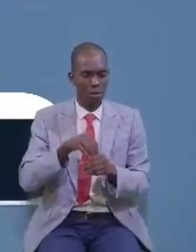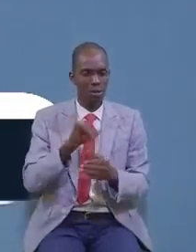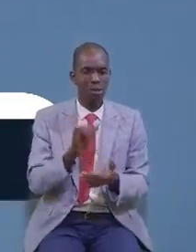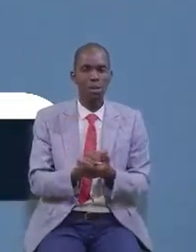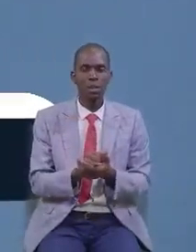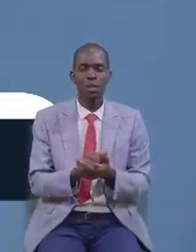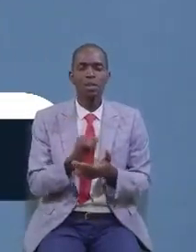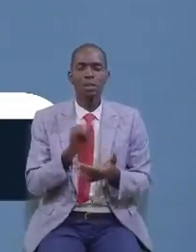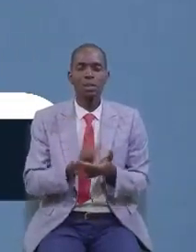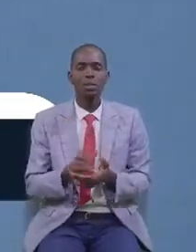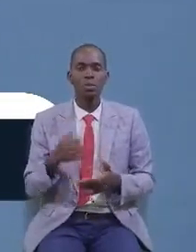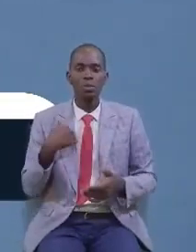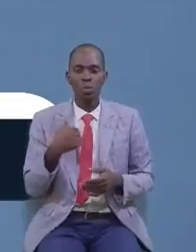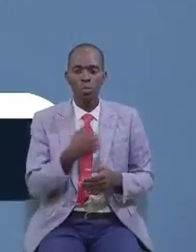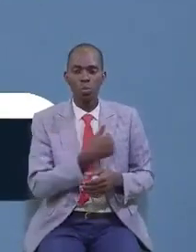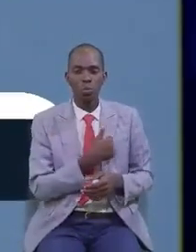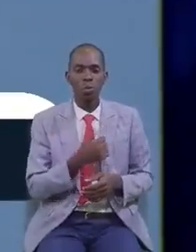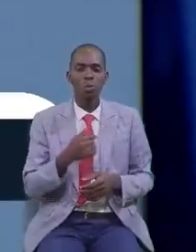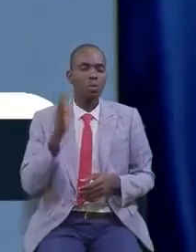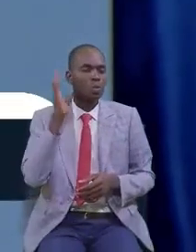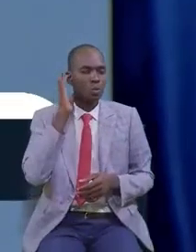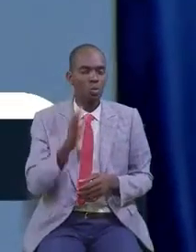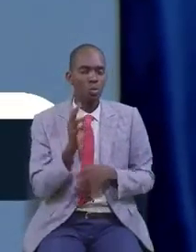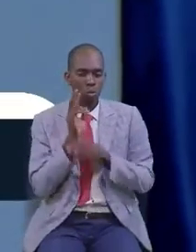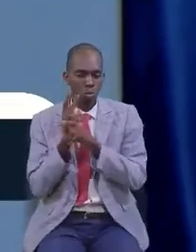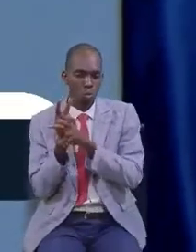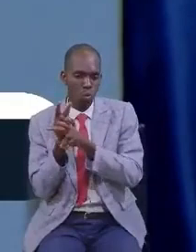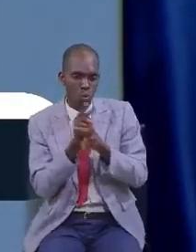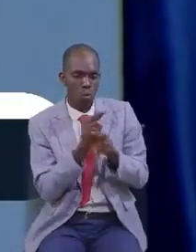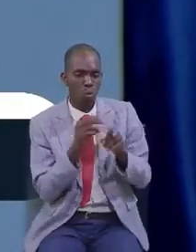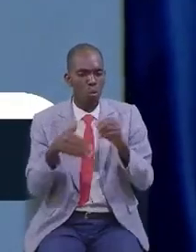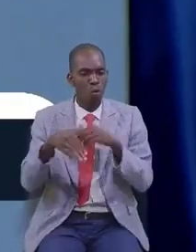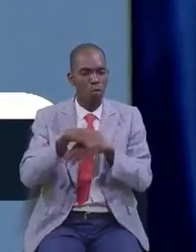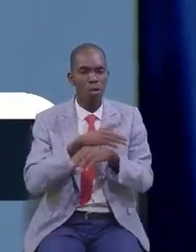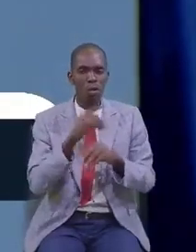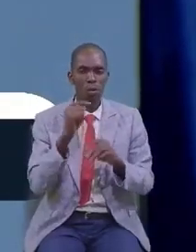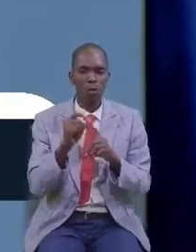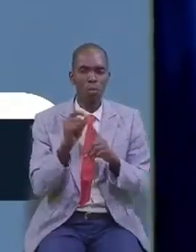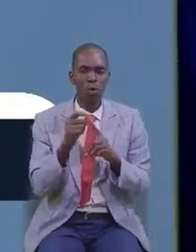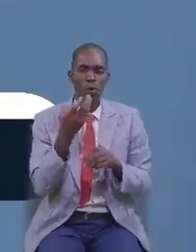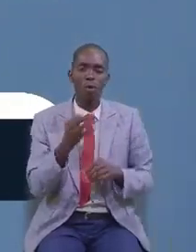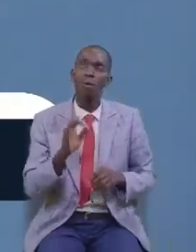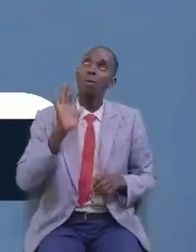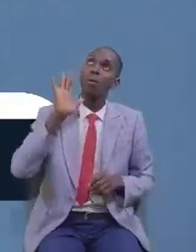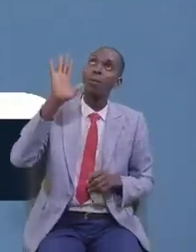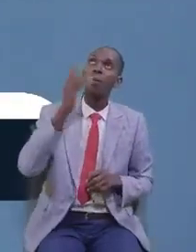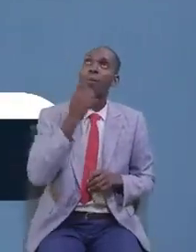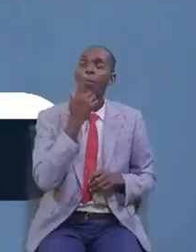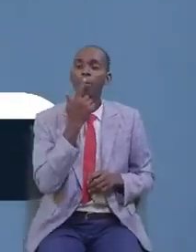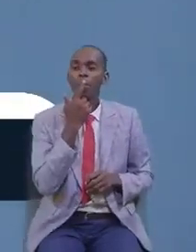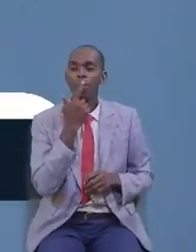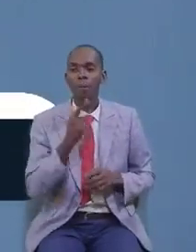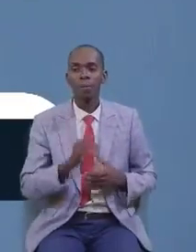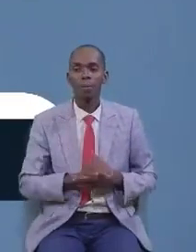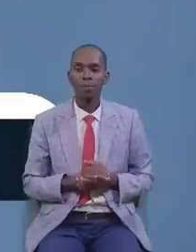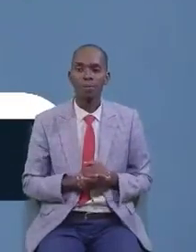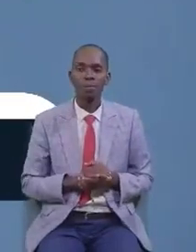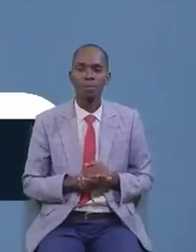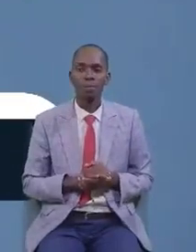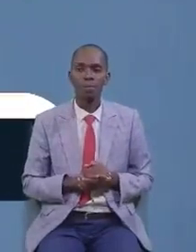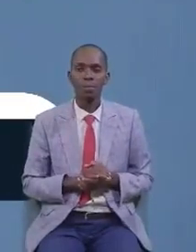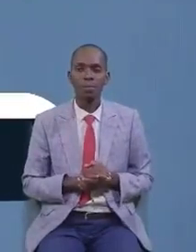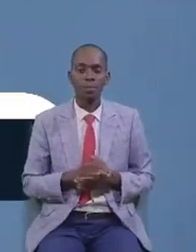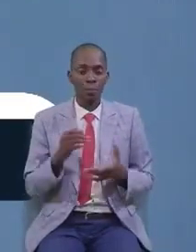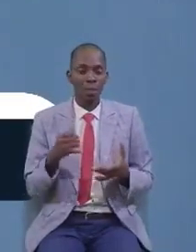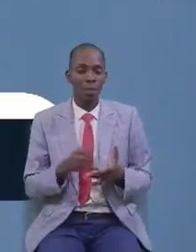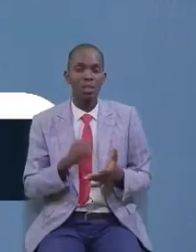గమనించండి. Watch over the word of his mouth. మన పిలుపుకు సంబంధించి మన నోటి మాట మీద మనం గమనిక కలిగి ఉండాలి. It's the word